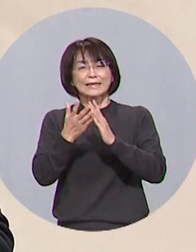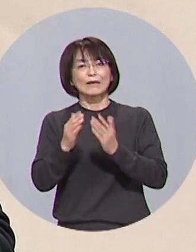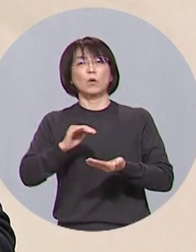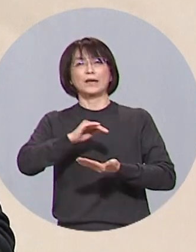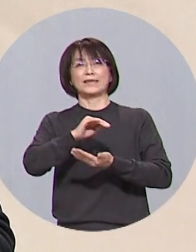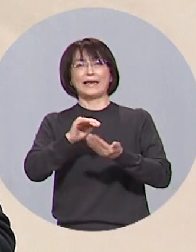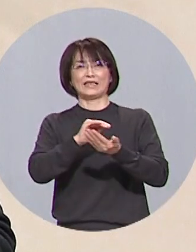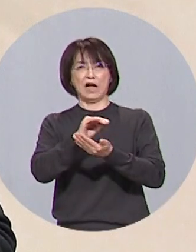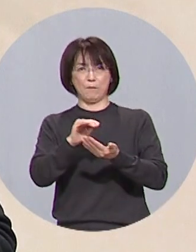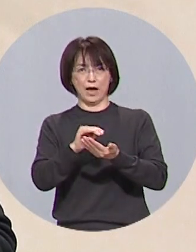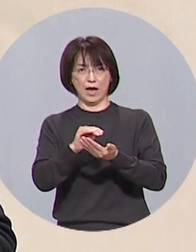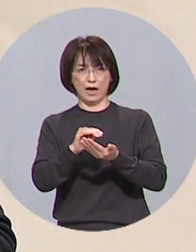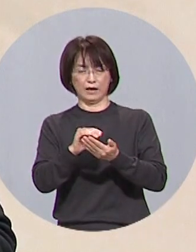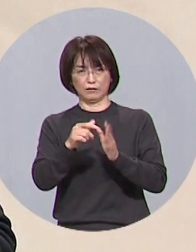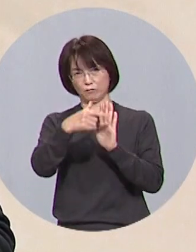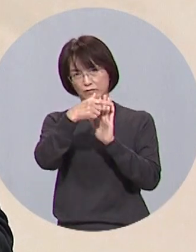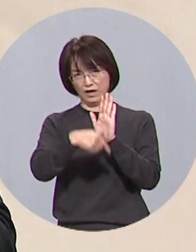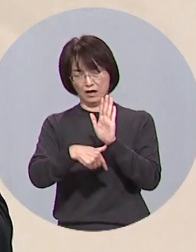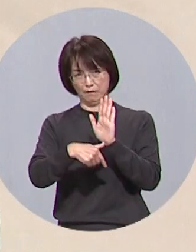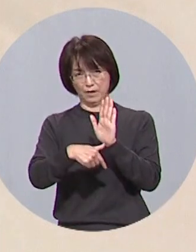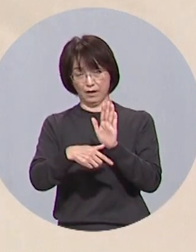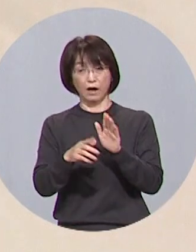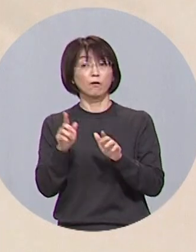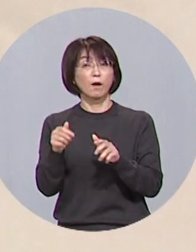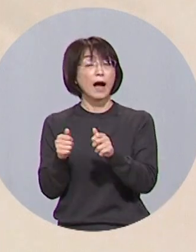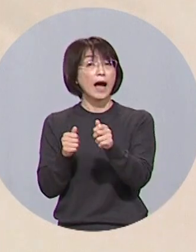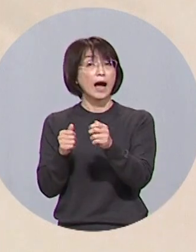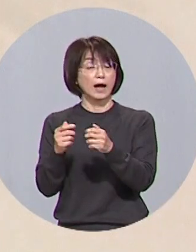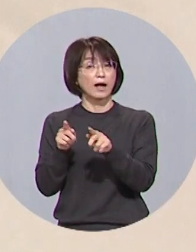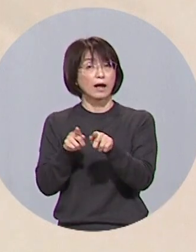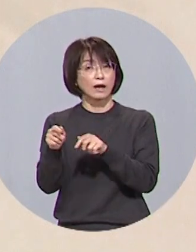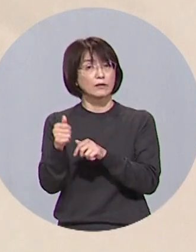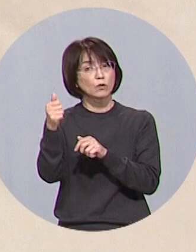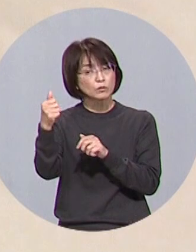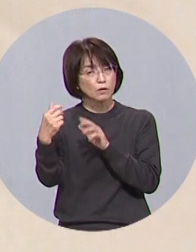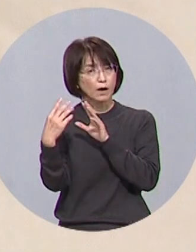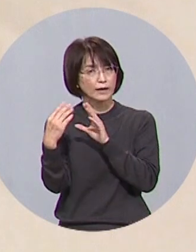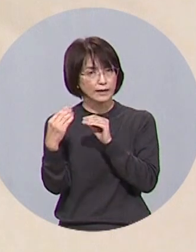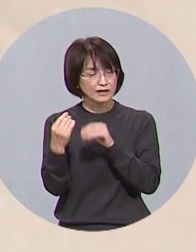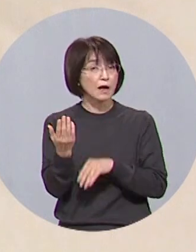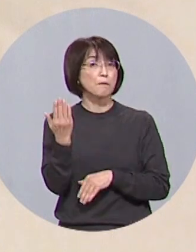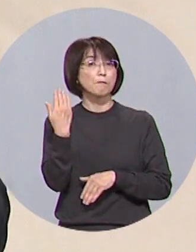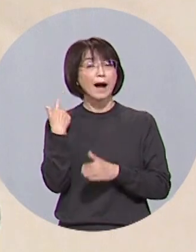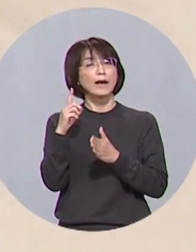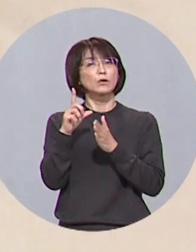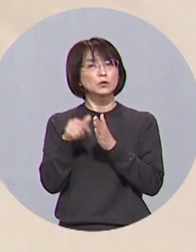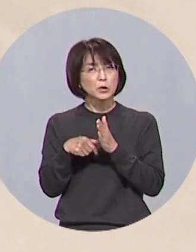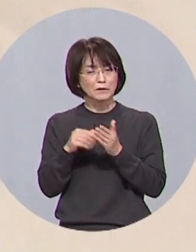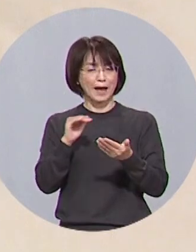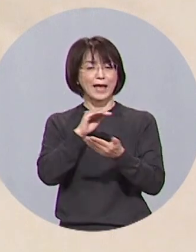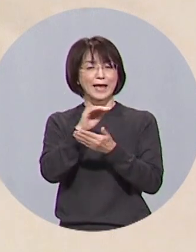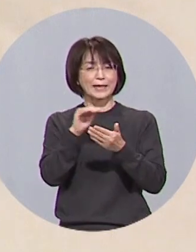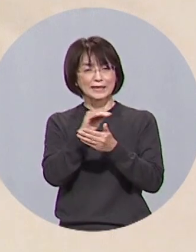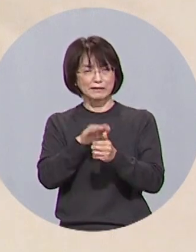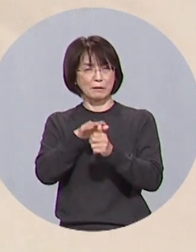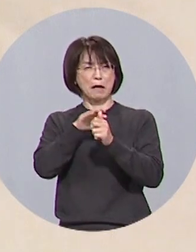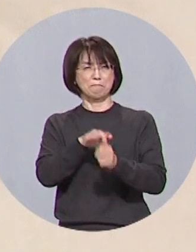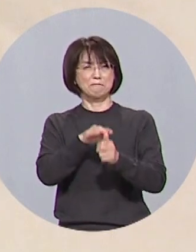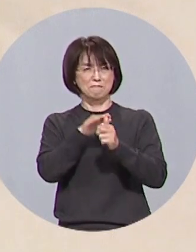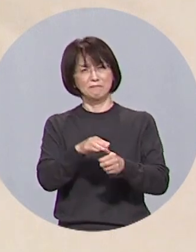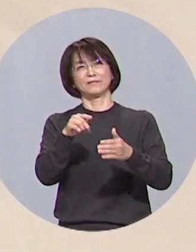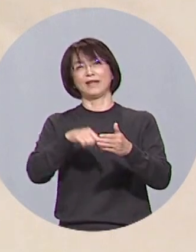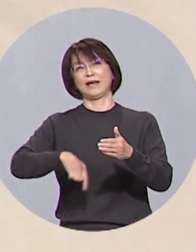して、この曲、まあ、監督と話してですね、 はい、 前作はいろいろこう結構ディスる、 そうですよ